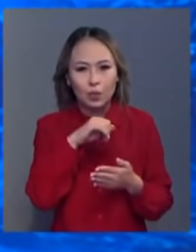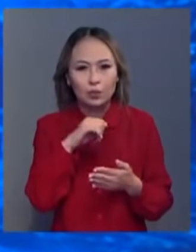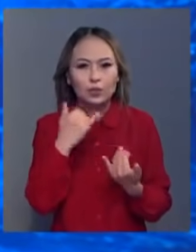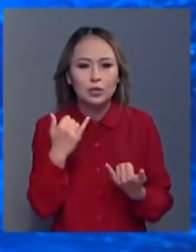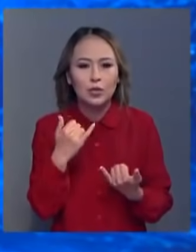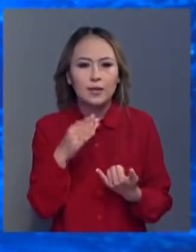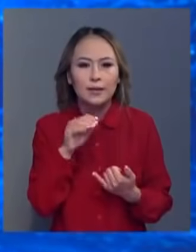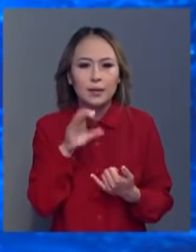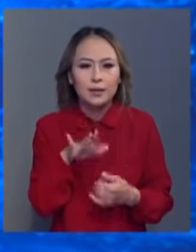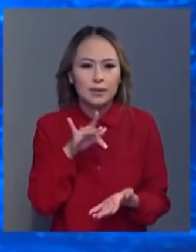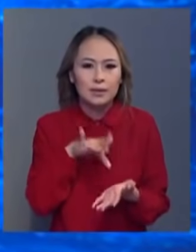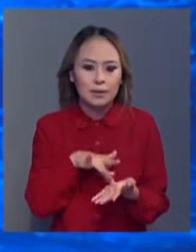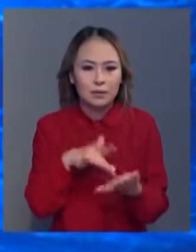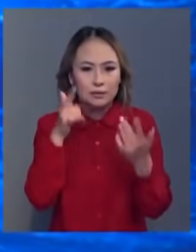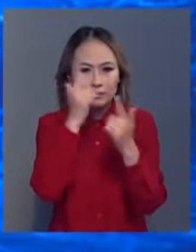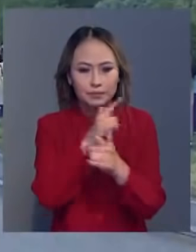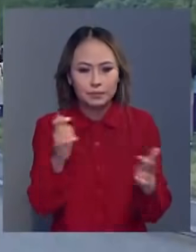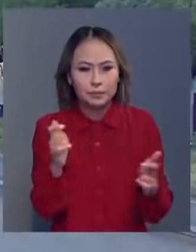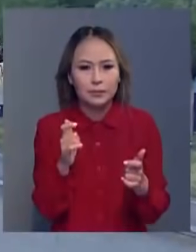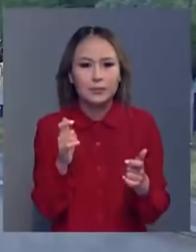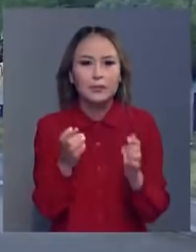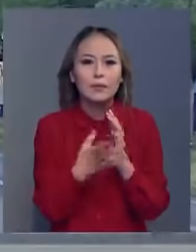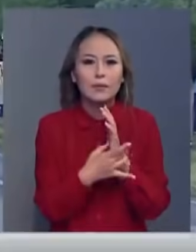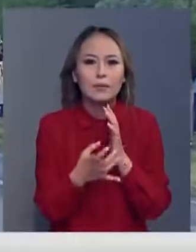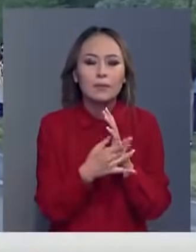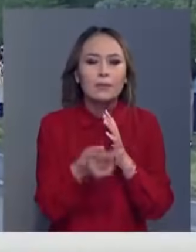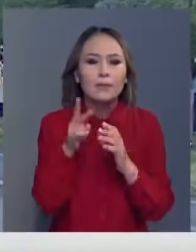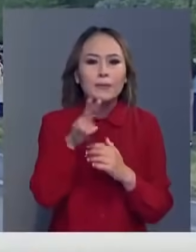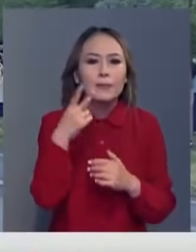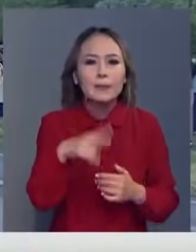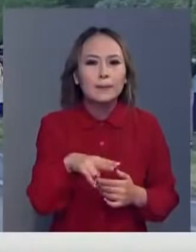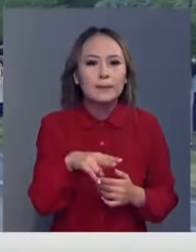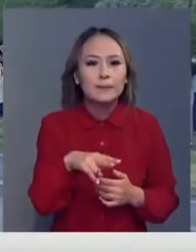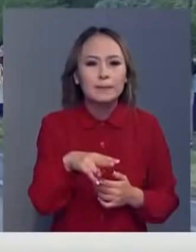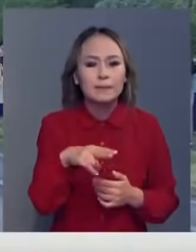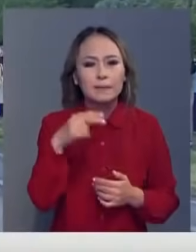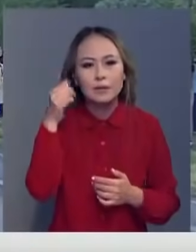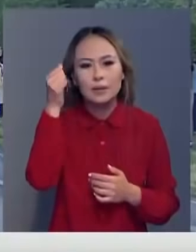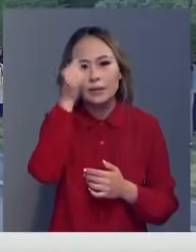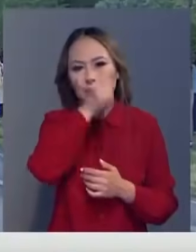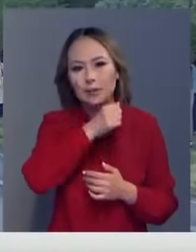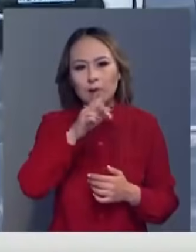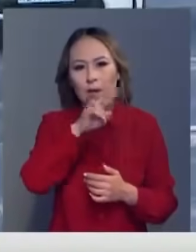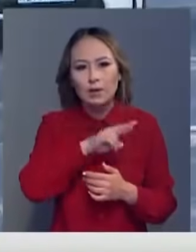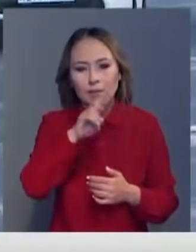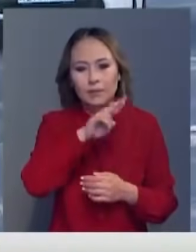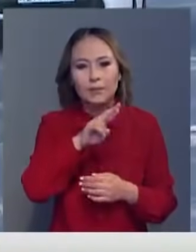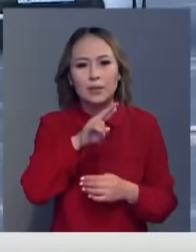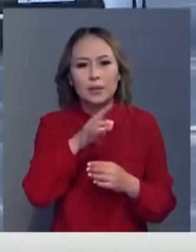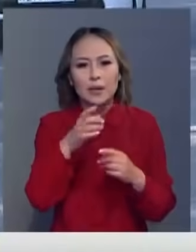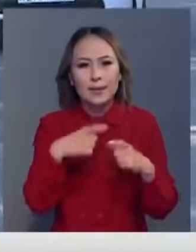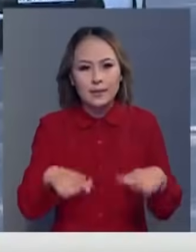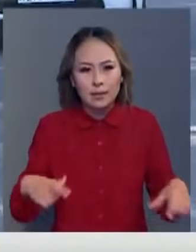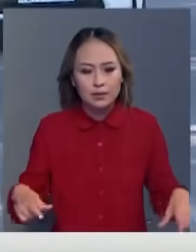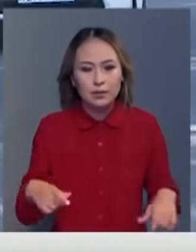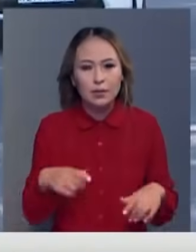туралы Қазақстан Республикасының ұлттық тестілеу орталығы хабарлады. ОБТ 2020 жылдың қаңтарында тапсырып,